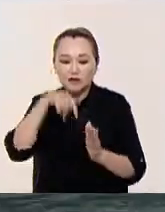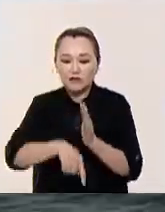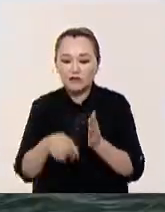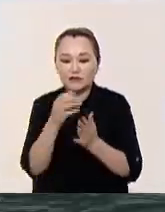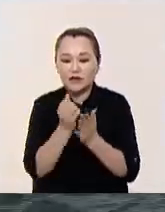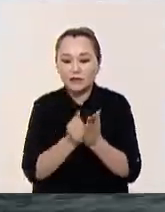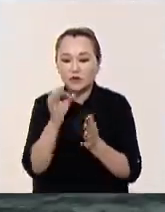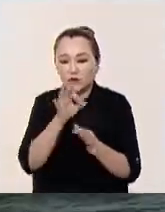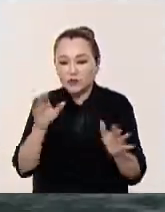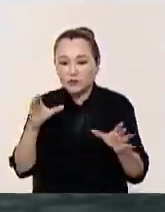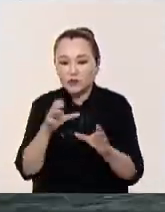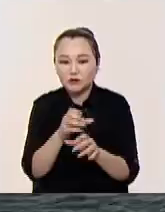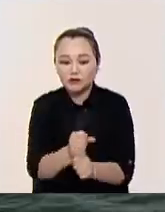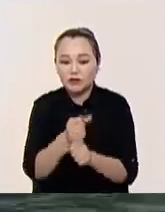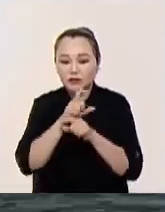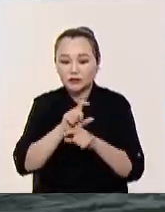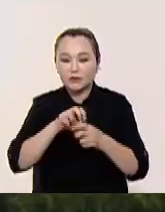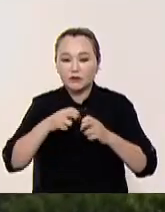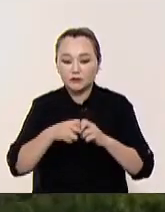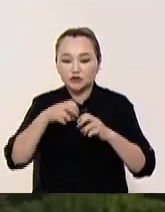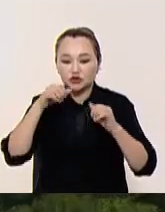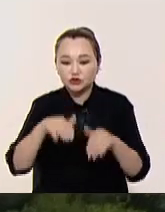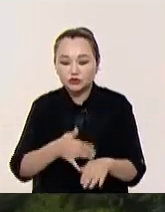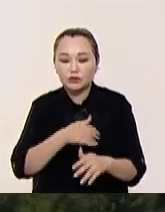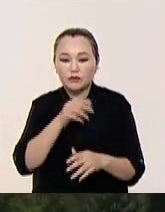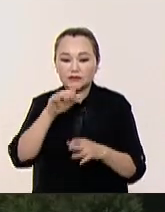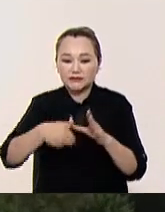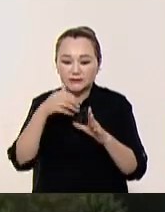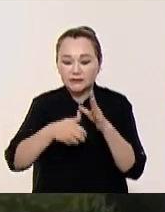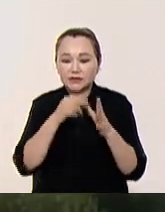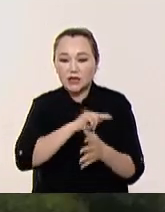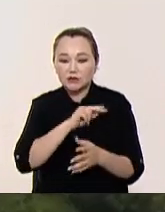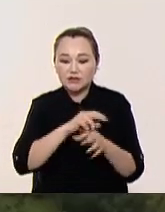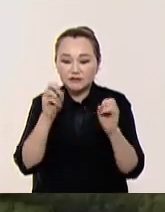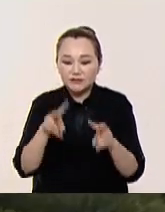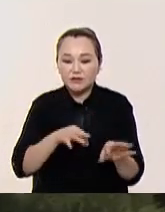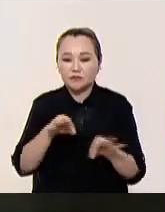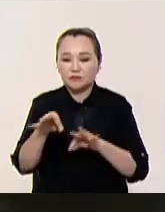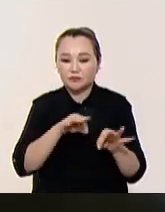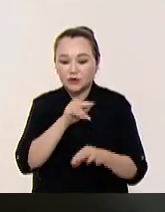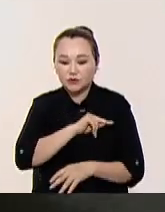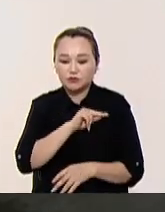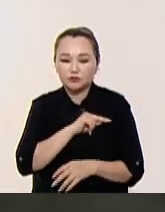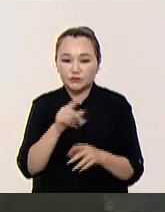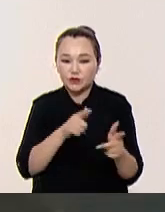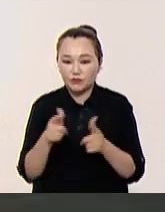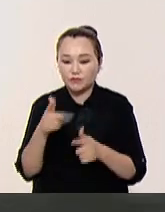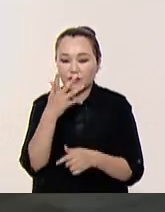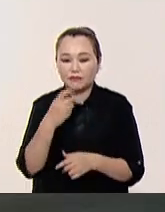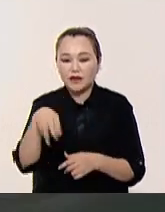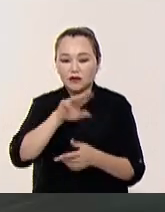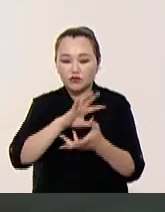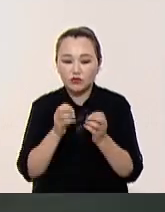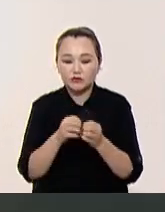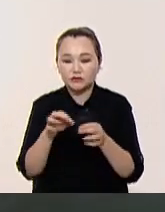азайып келеді. Бұл мәселені түпкілікті шешу үшін барлау жұмыстары жүргізіліп, арнайы жоба әзірленген. Жалпы құны 5 миллиард теңгеге